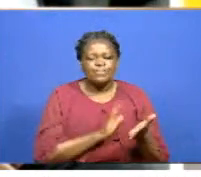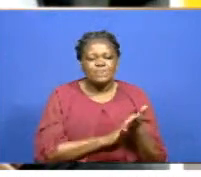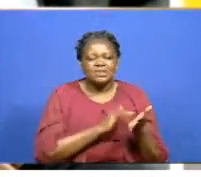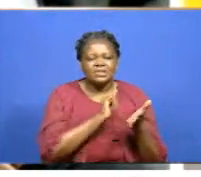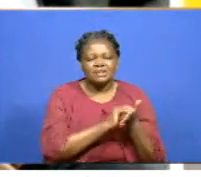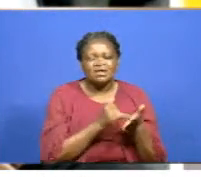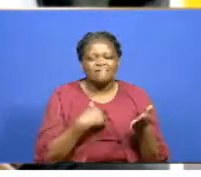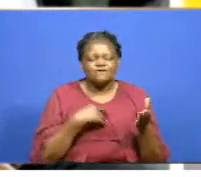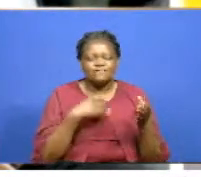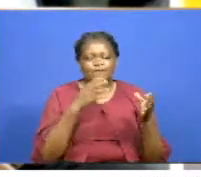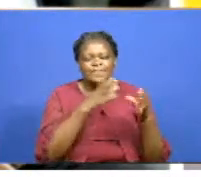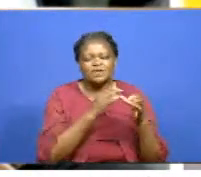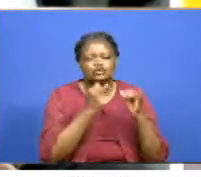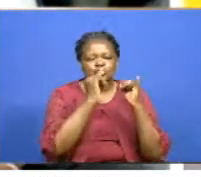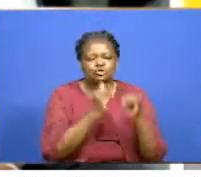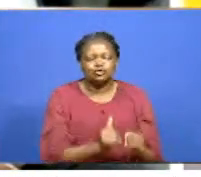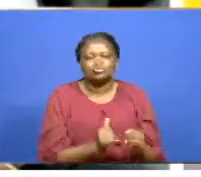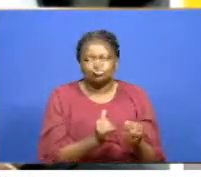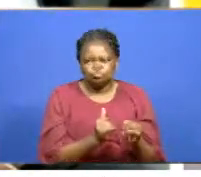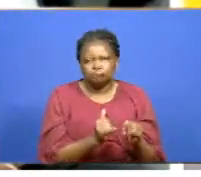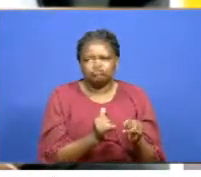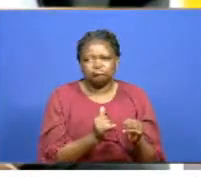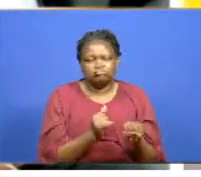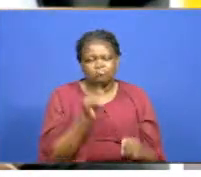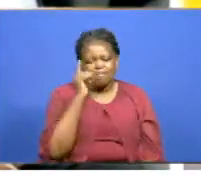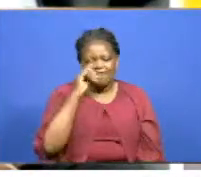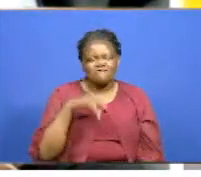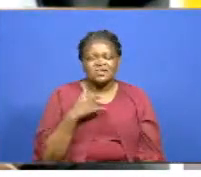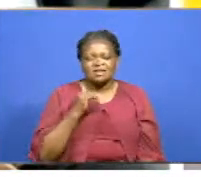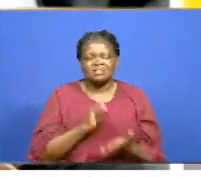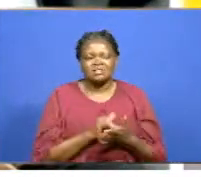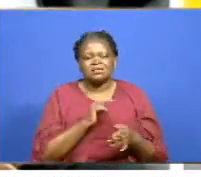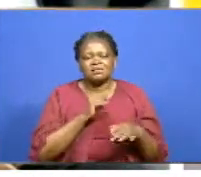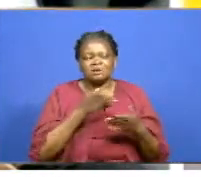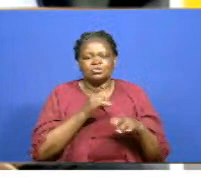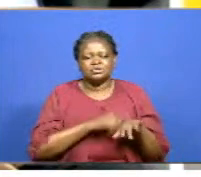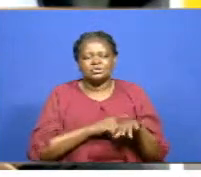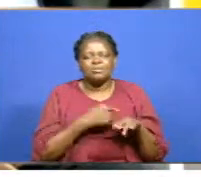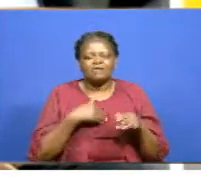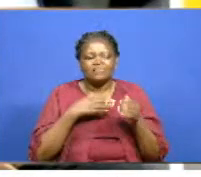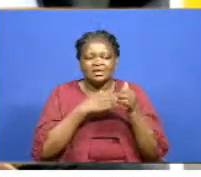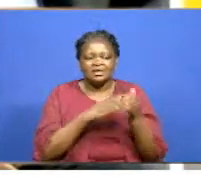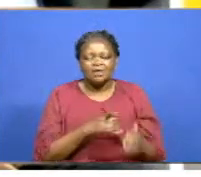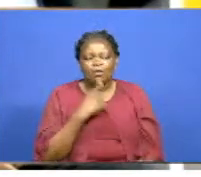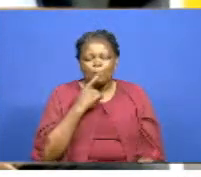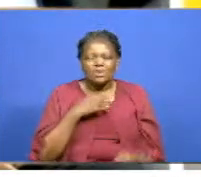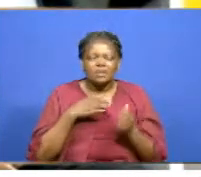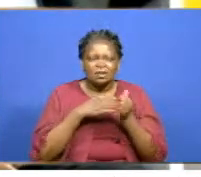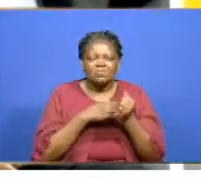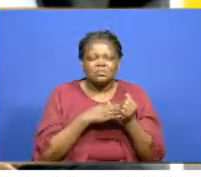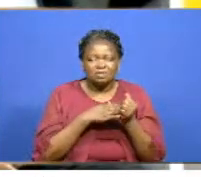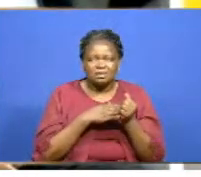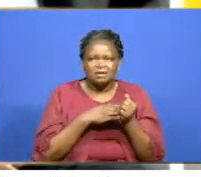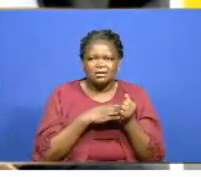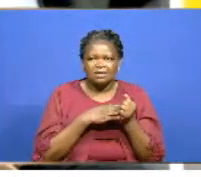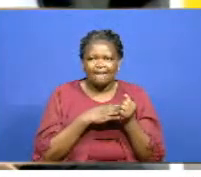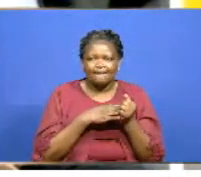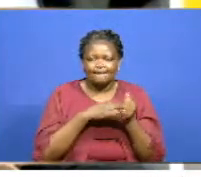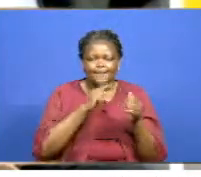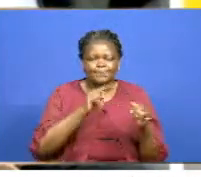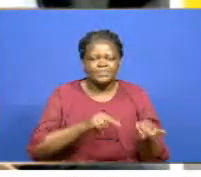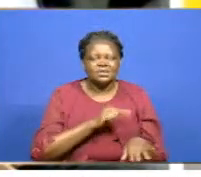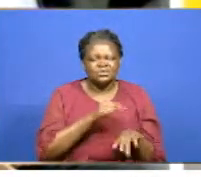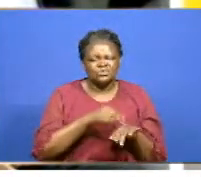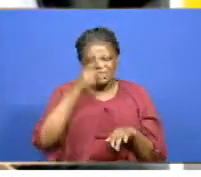kuwe na chama kipya, angalau pengine pwani inahisi ya kwamba ni wakati wawe na kiongozi ambaye ataongoza taifa. Je, unaona hii ndio